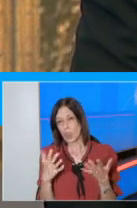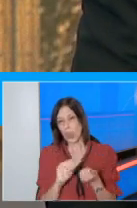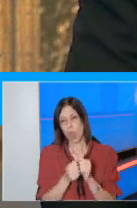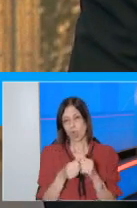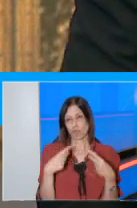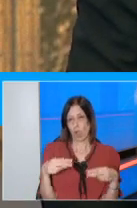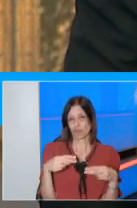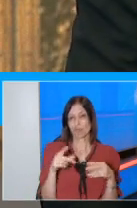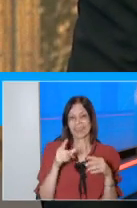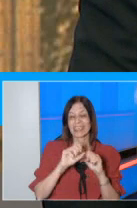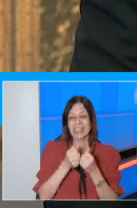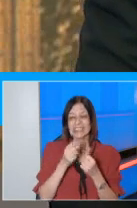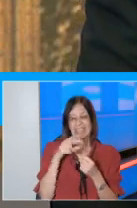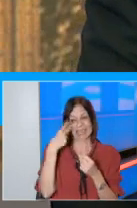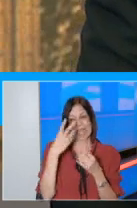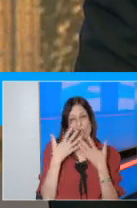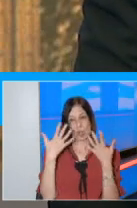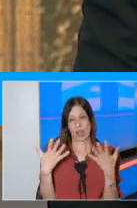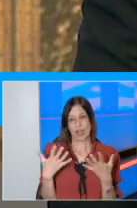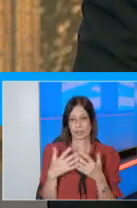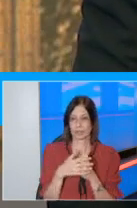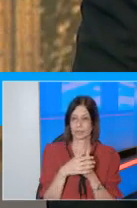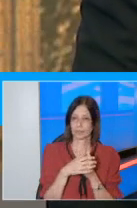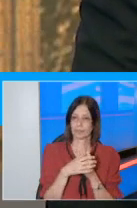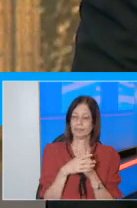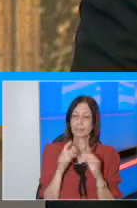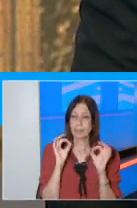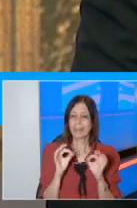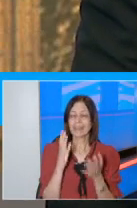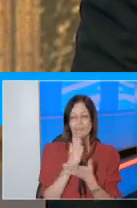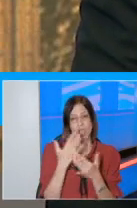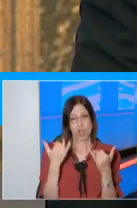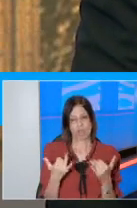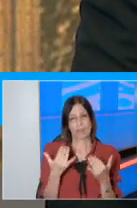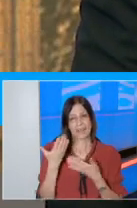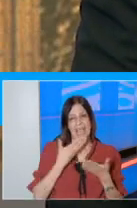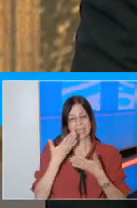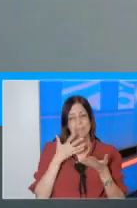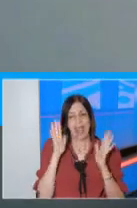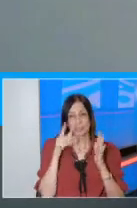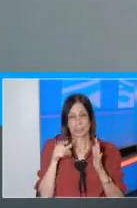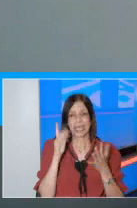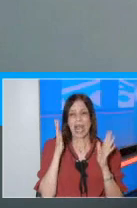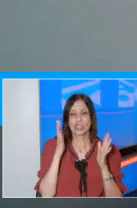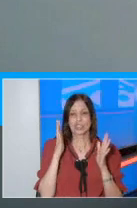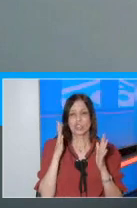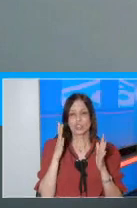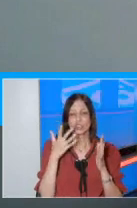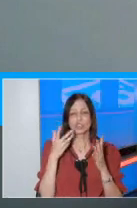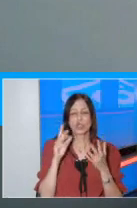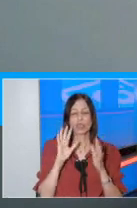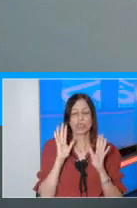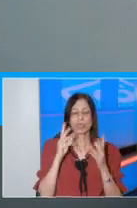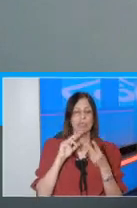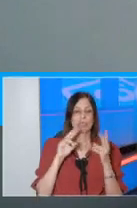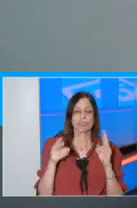חוששים שהנזק יהיה גדול בעצם. אז באמת כבר עכשיו מתייחסים לאסון הזה כלאסון האקולוגי הימי